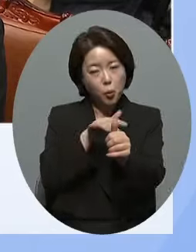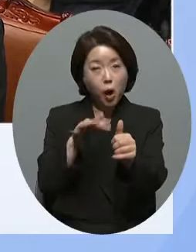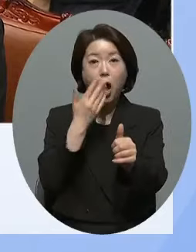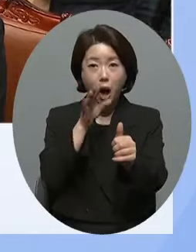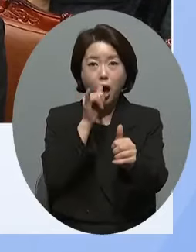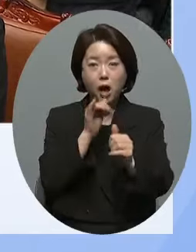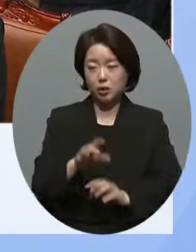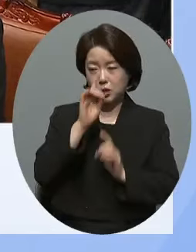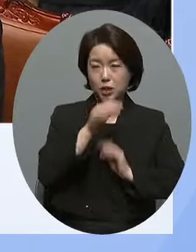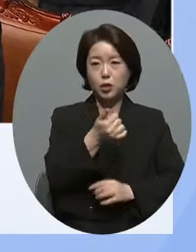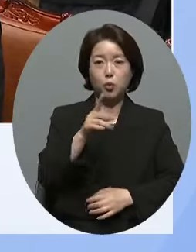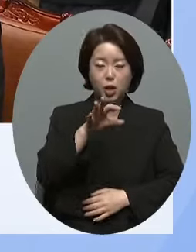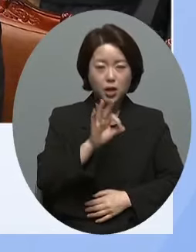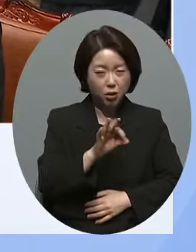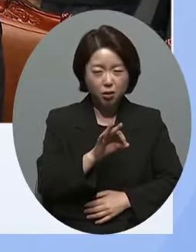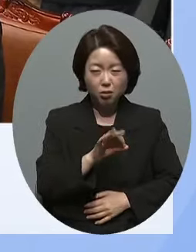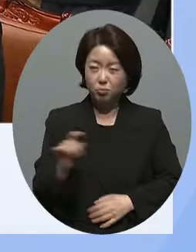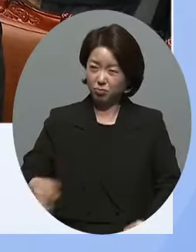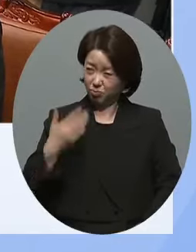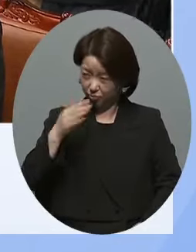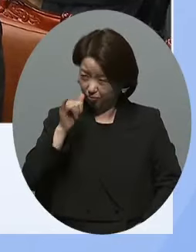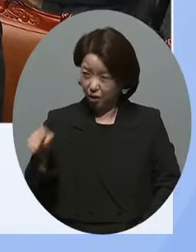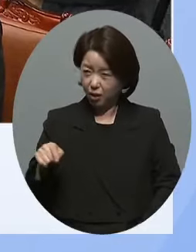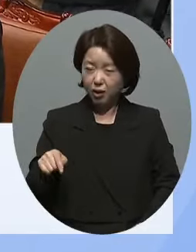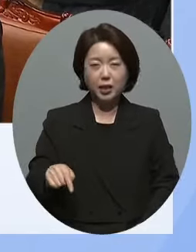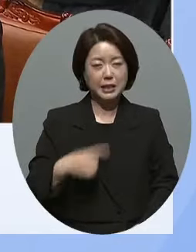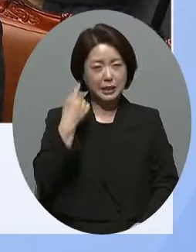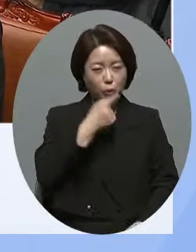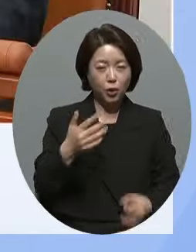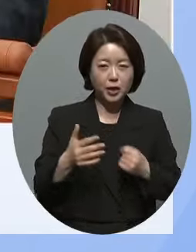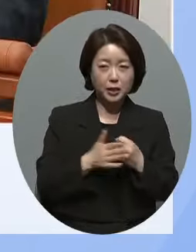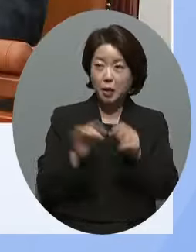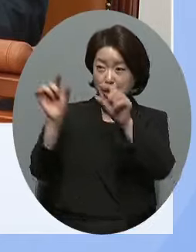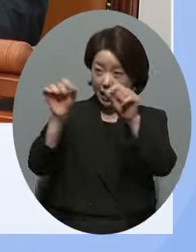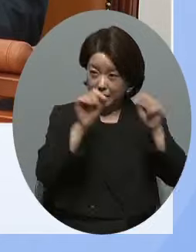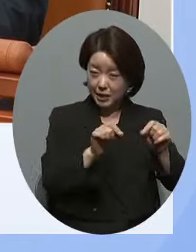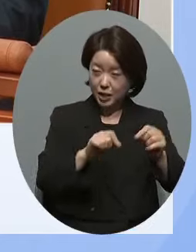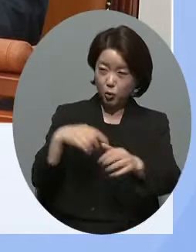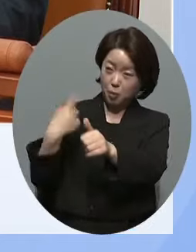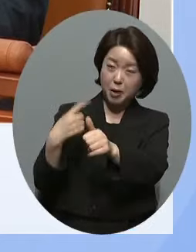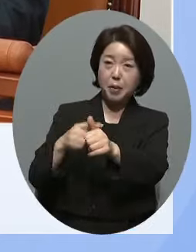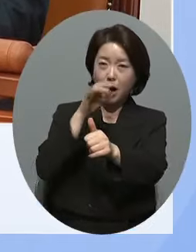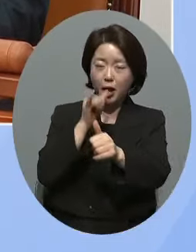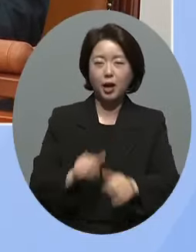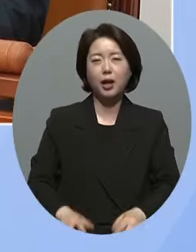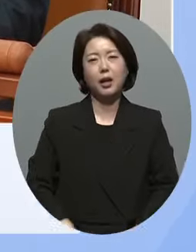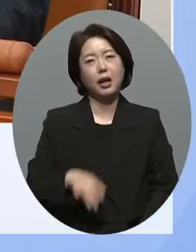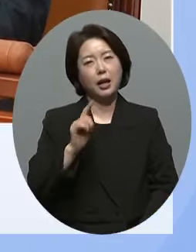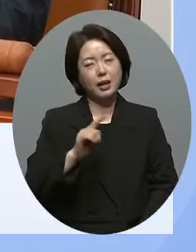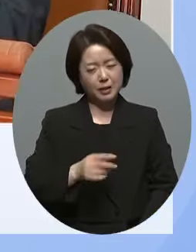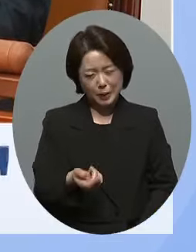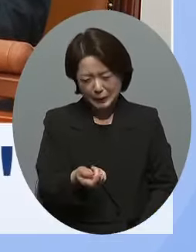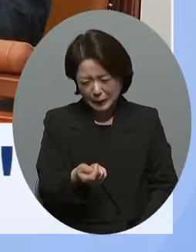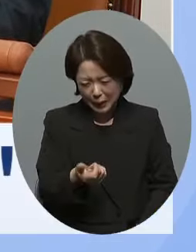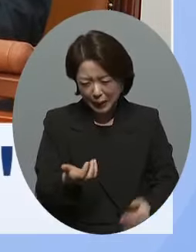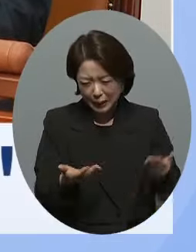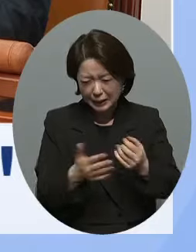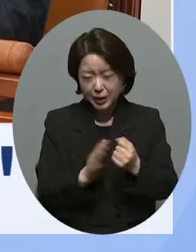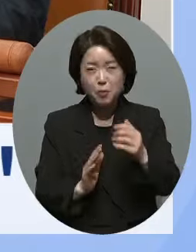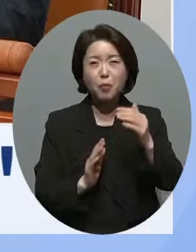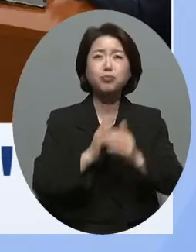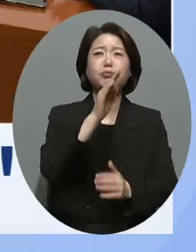부 못하냐이 논리를 가져오기 위해서 이걸 끄집어 냈는데 이것이야말로 저는 정말 경강 부라고 생각합니다 그래서 지금